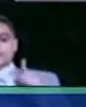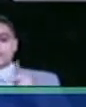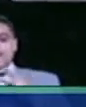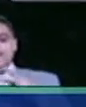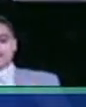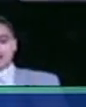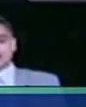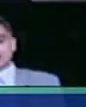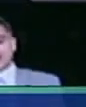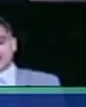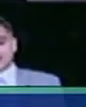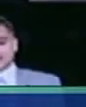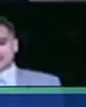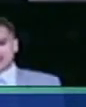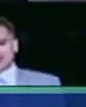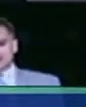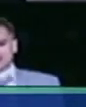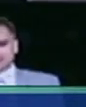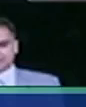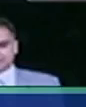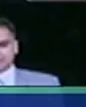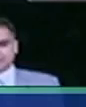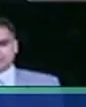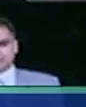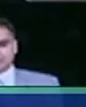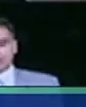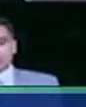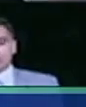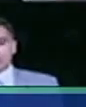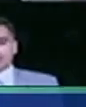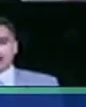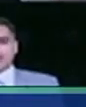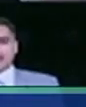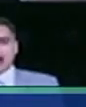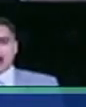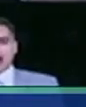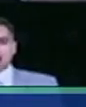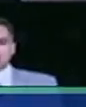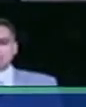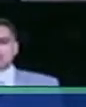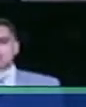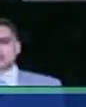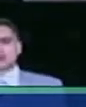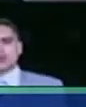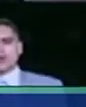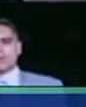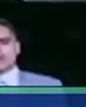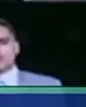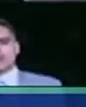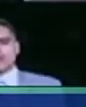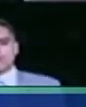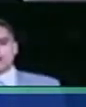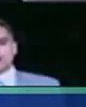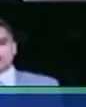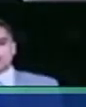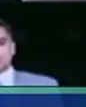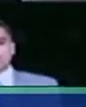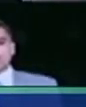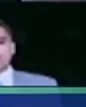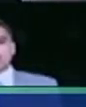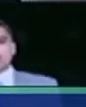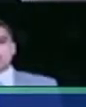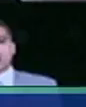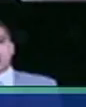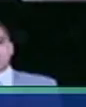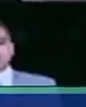دوت من سنتين تقريبا كنا بنتكلم، قلنا ممكن تبقى 700-800 مليار أو تزيد. أنا عايز